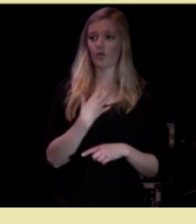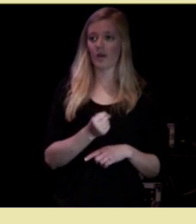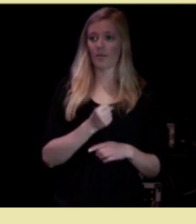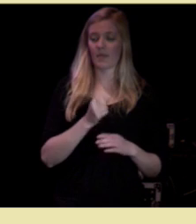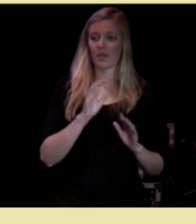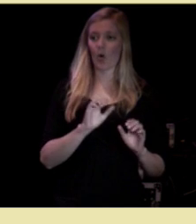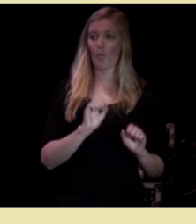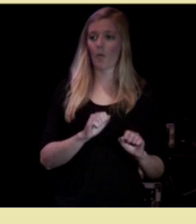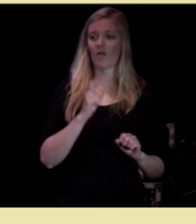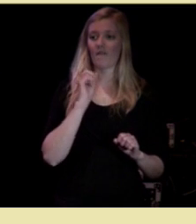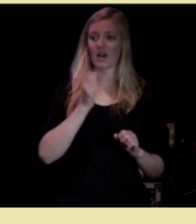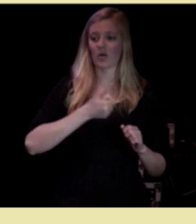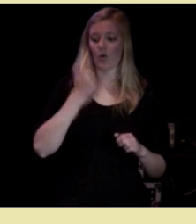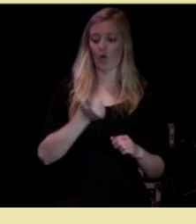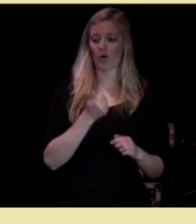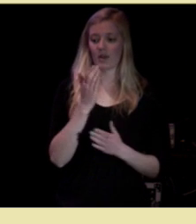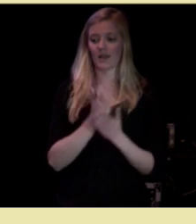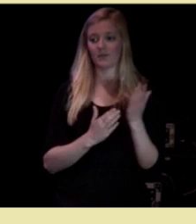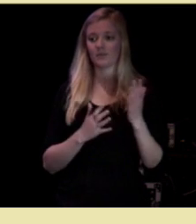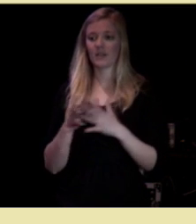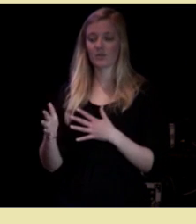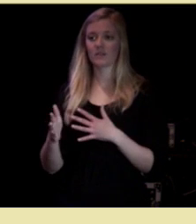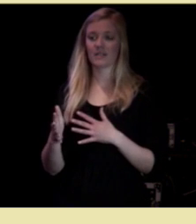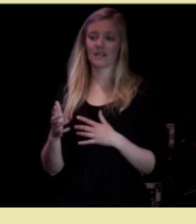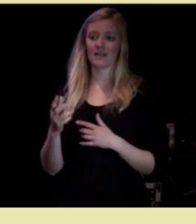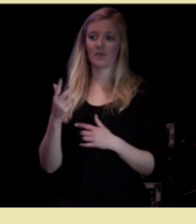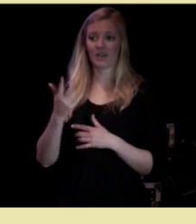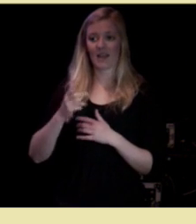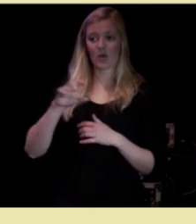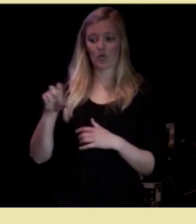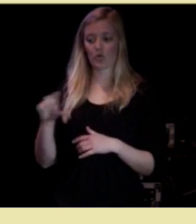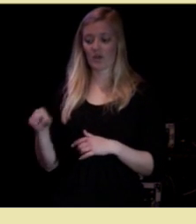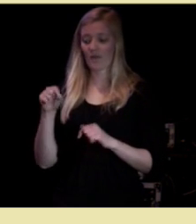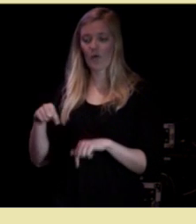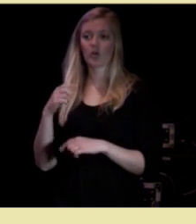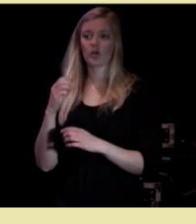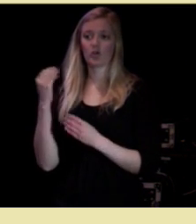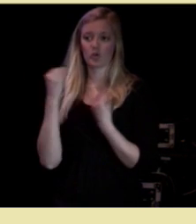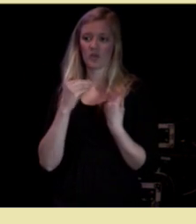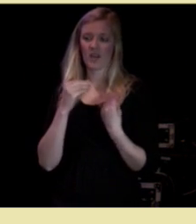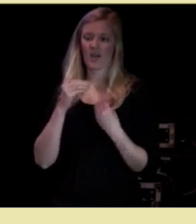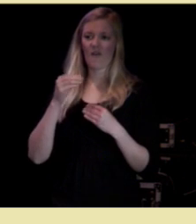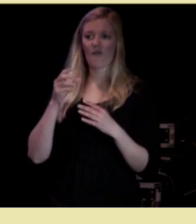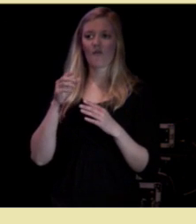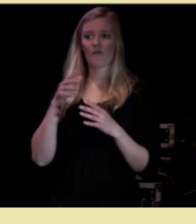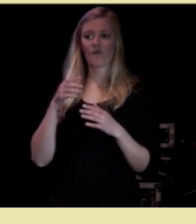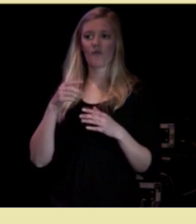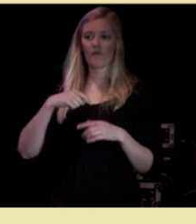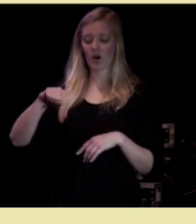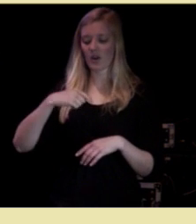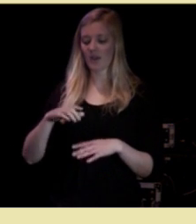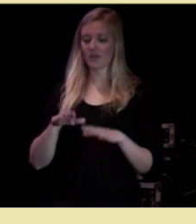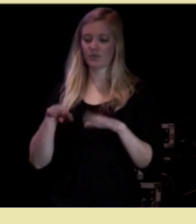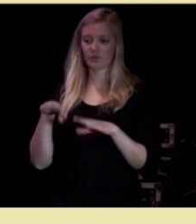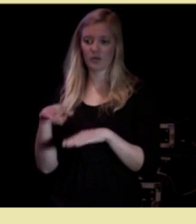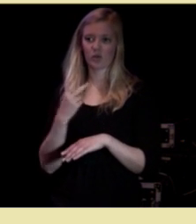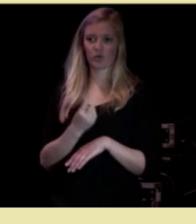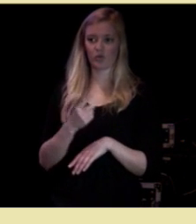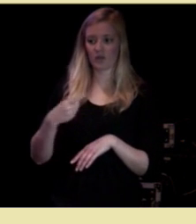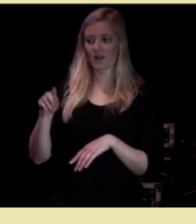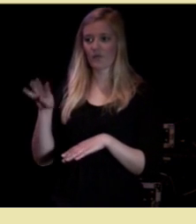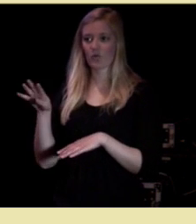med gjennomsnittlig varighet da på 3 uker. I den studien vi hadde varierte varigheten fra 2 til 14 uker,